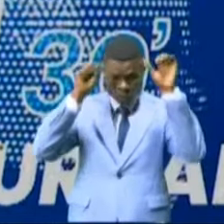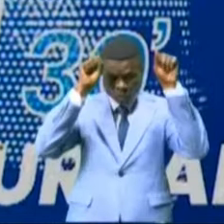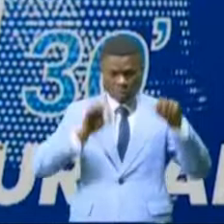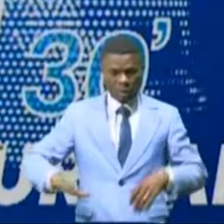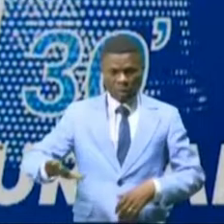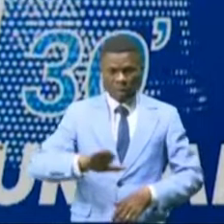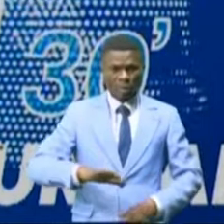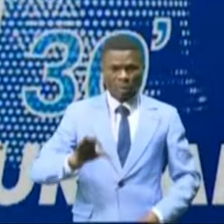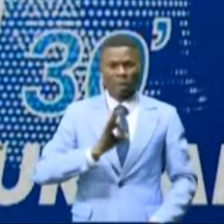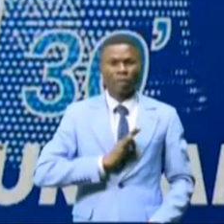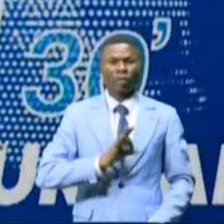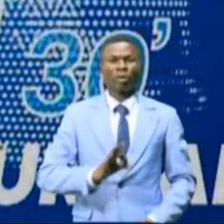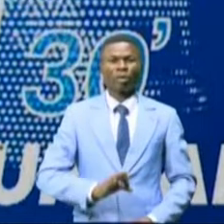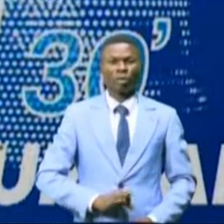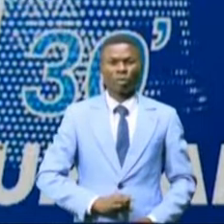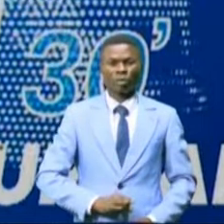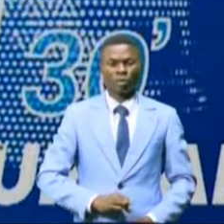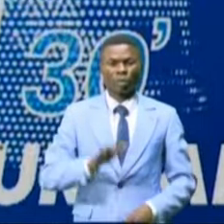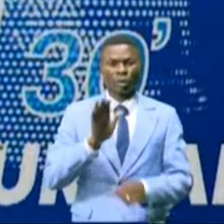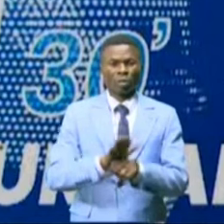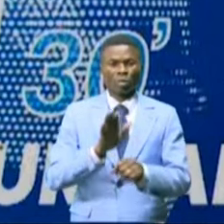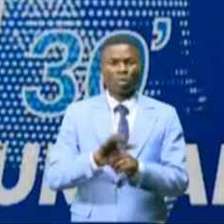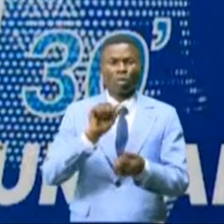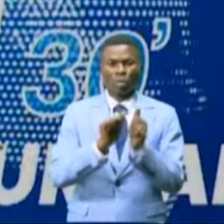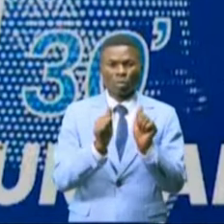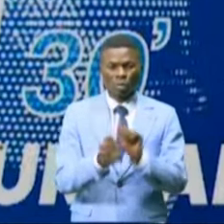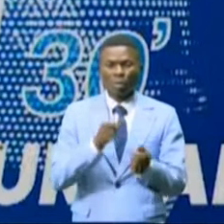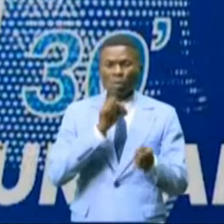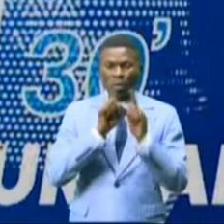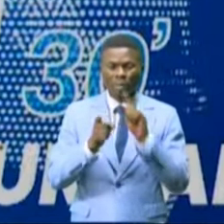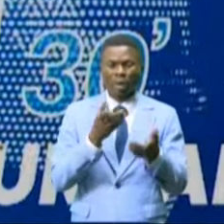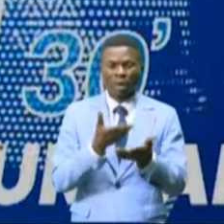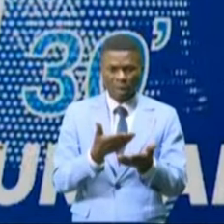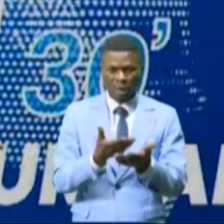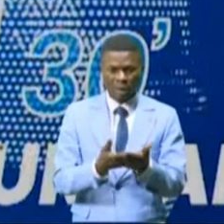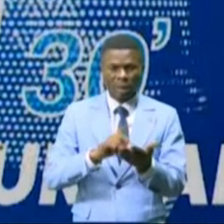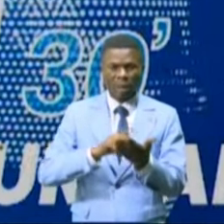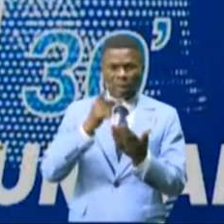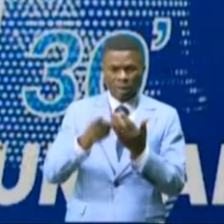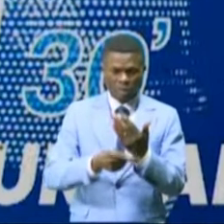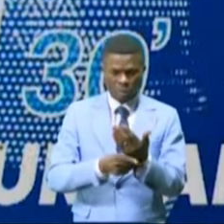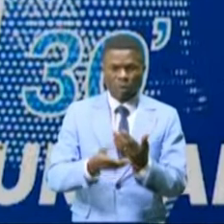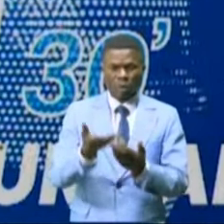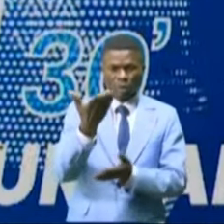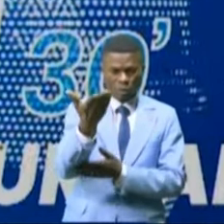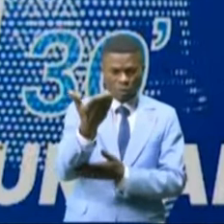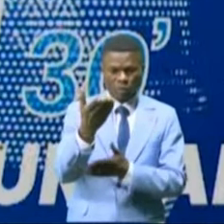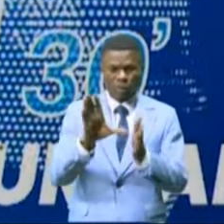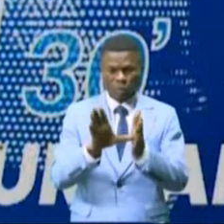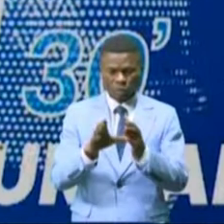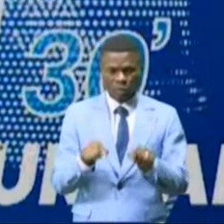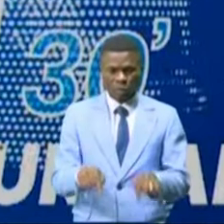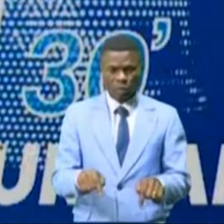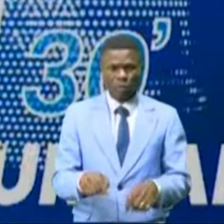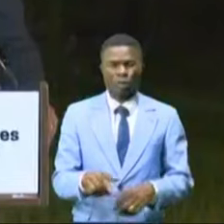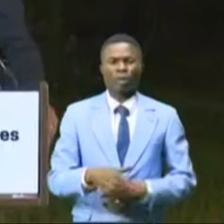Félix-Antoine Tshisekedi Tshilombo. Plusieurs points étaient à l'ordre du jour. Je vous prie de suivre cela dans ce compte rendu.